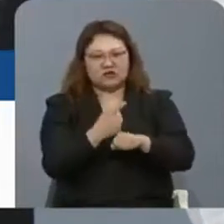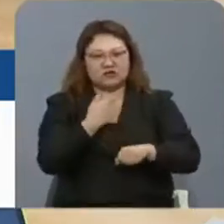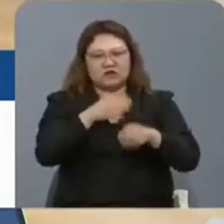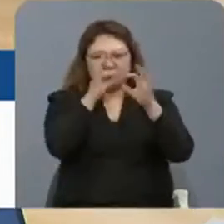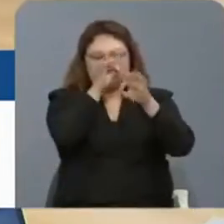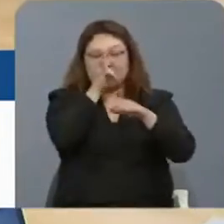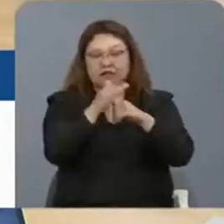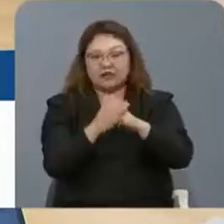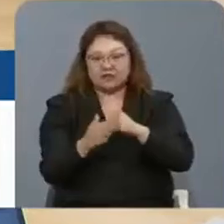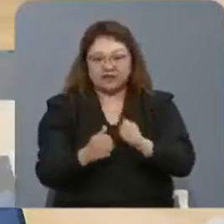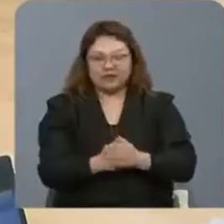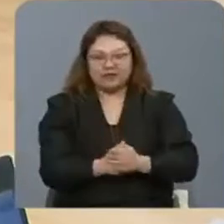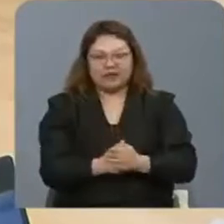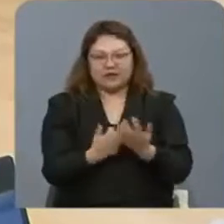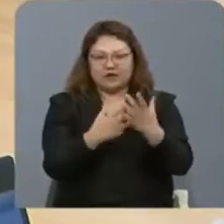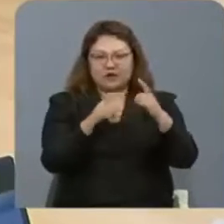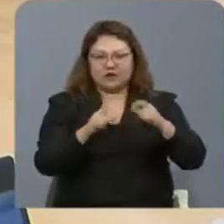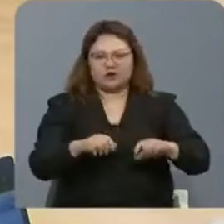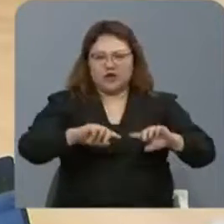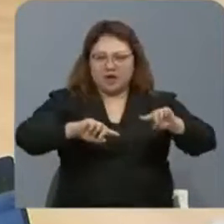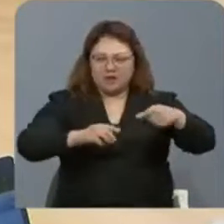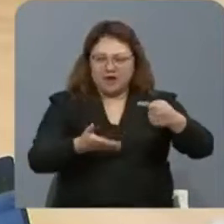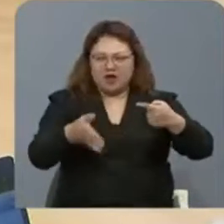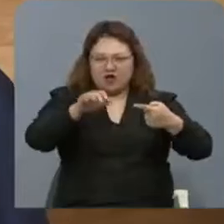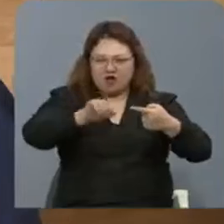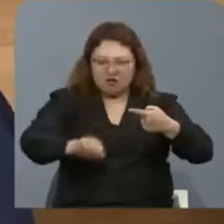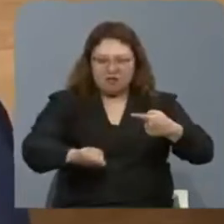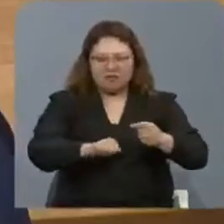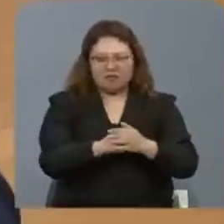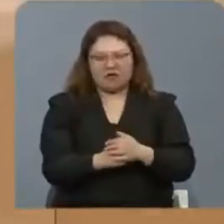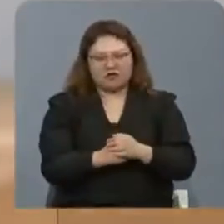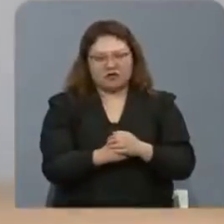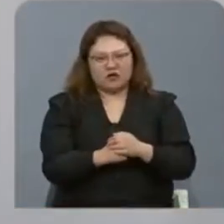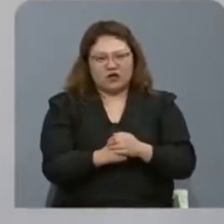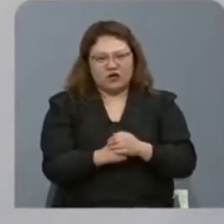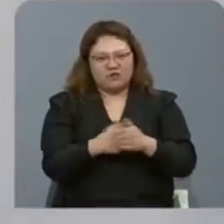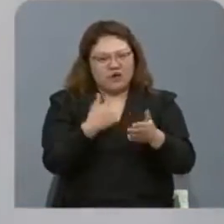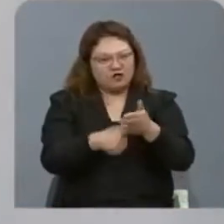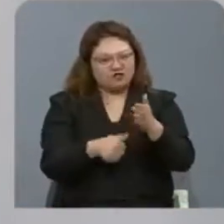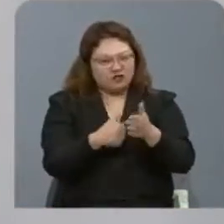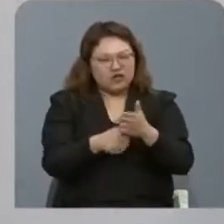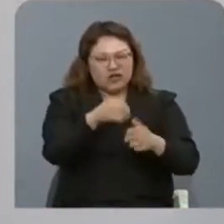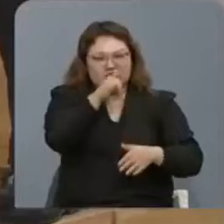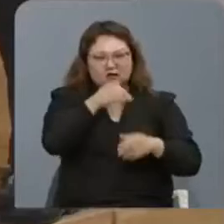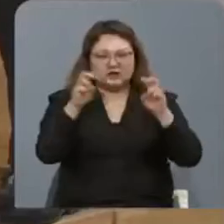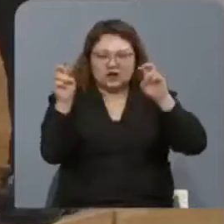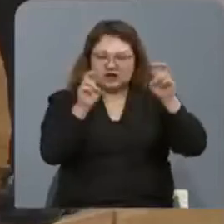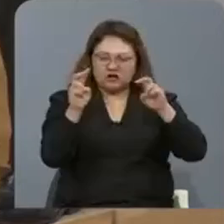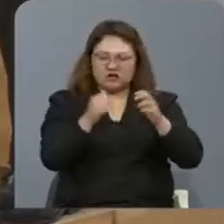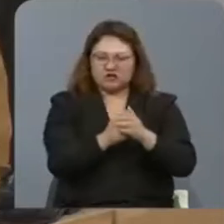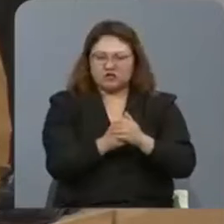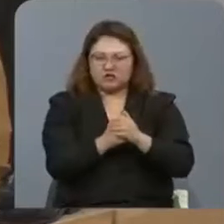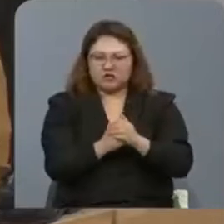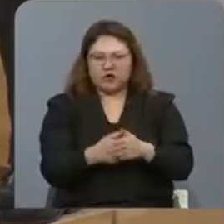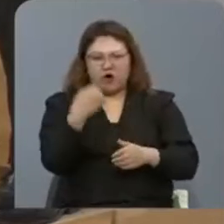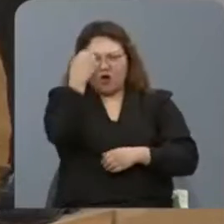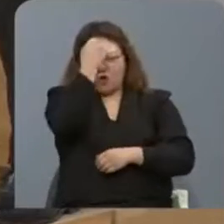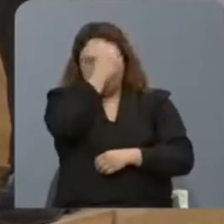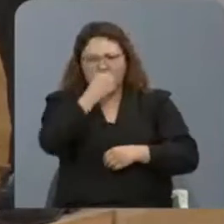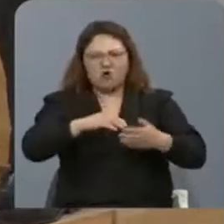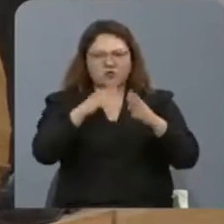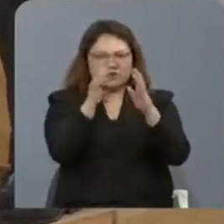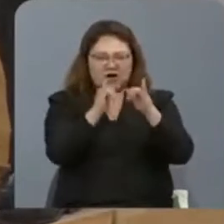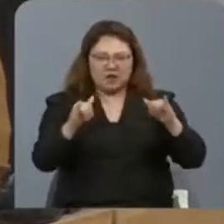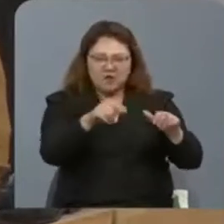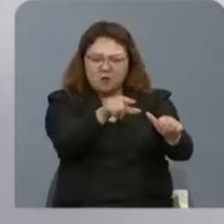테니까. 도내에 100억 원대 매출을 내는 기업들은 상장을 꿈꾸고 있지만 고급 인재 유치에 어려움을 겪고 있다고